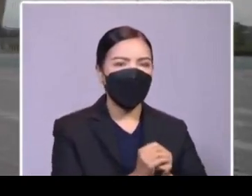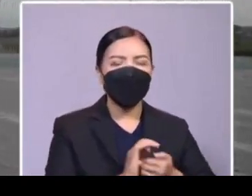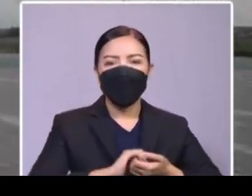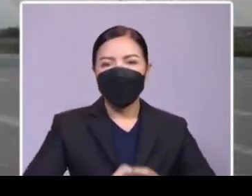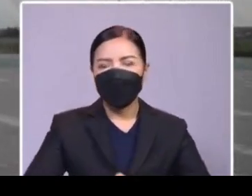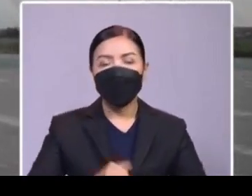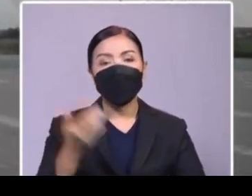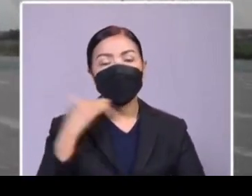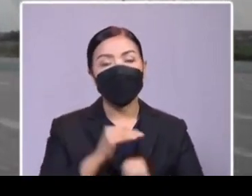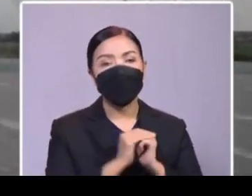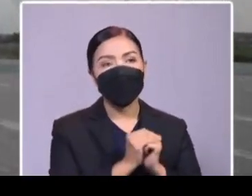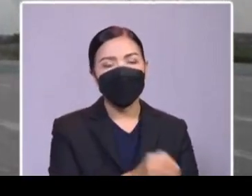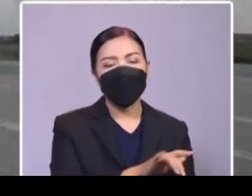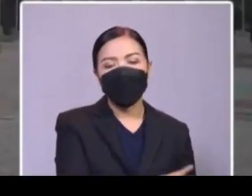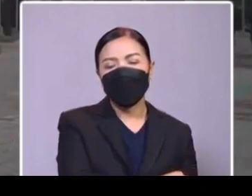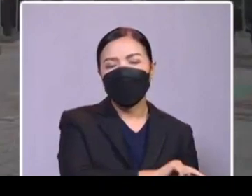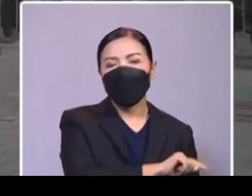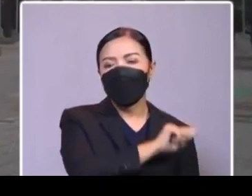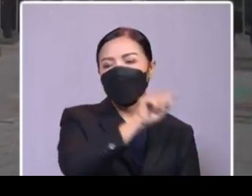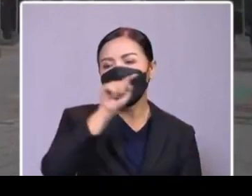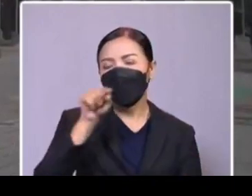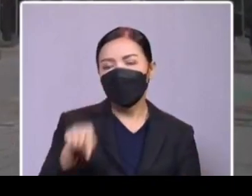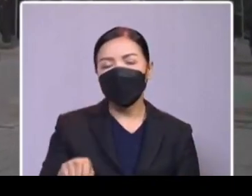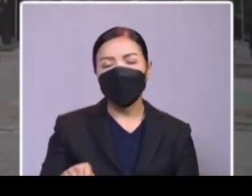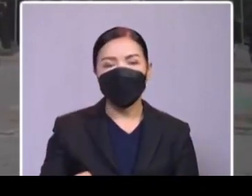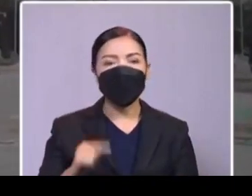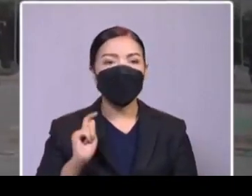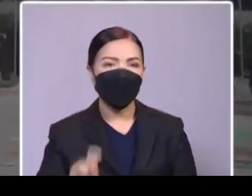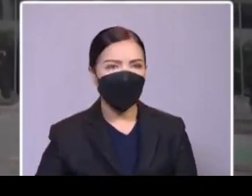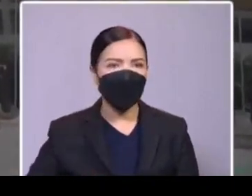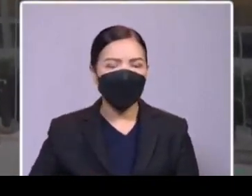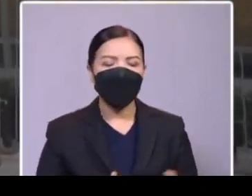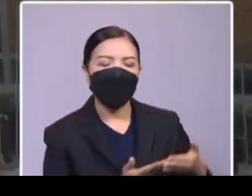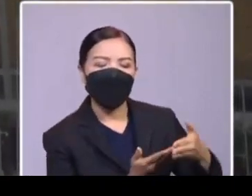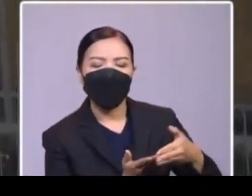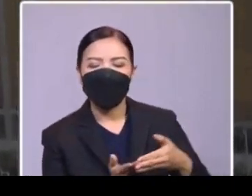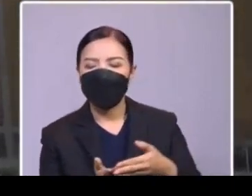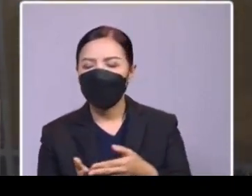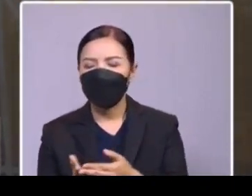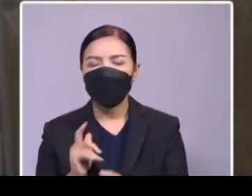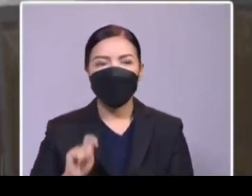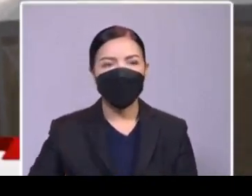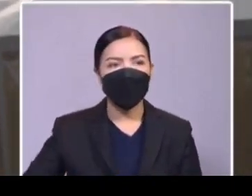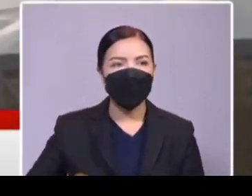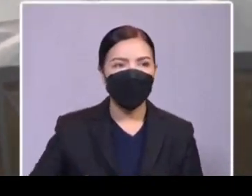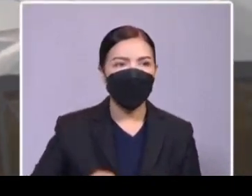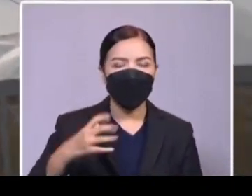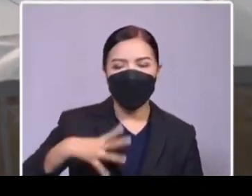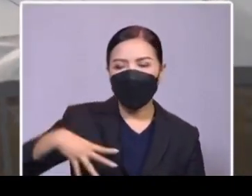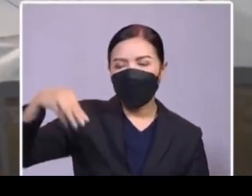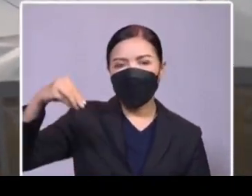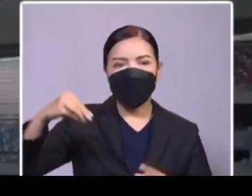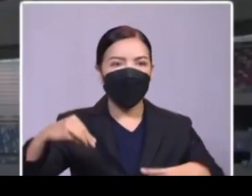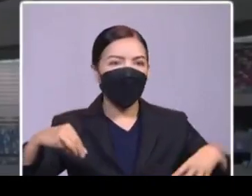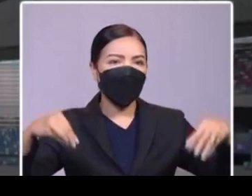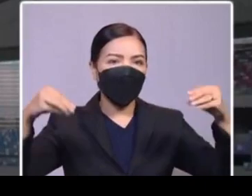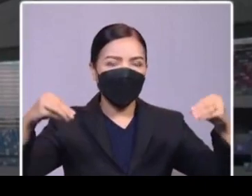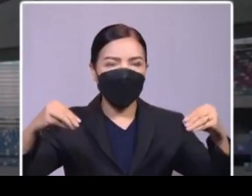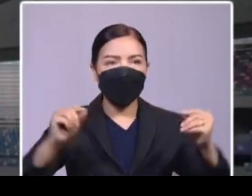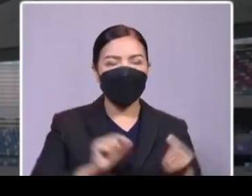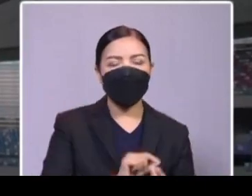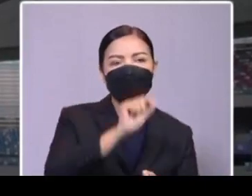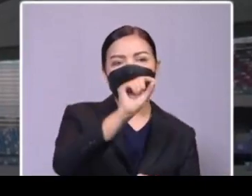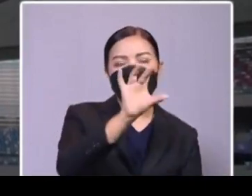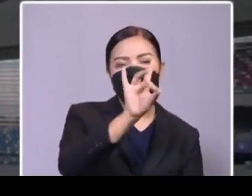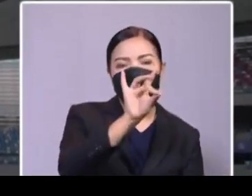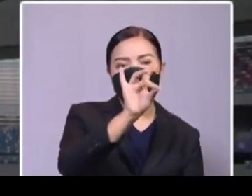จีนเคยเดินทางไปยังกัมพูชาโดยการเดินเรือในสมัยโบราณและมีโครงสร้างหัวเรือ2โครงสร้างที่มีความสูงถึง